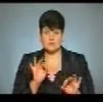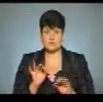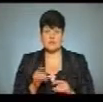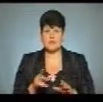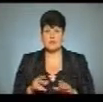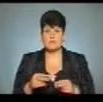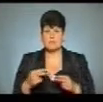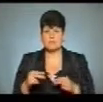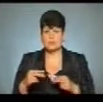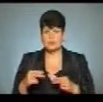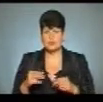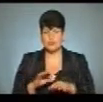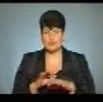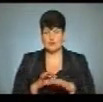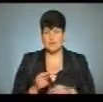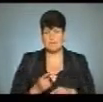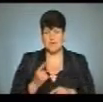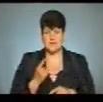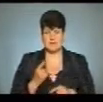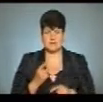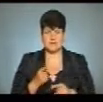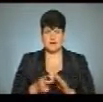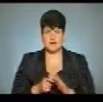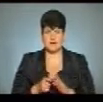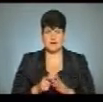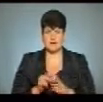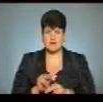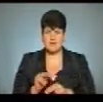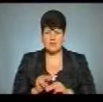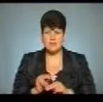для учасників майстер-клас з розминки голосу.